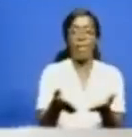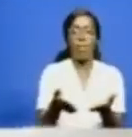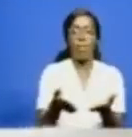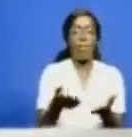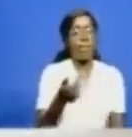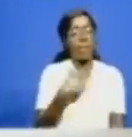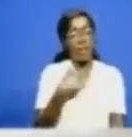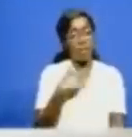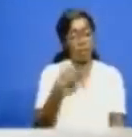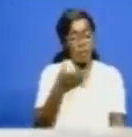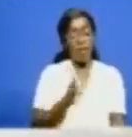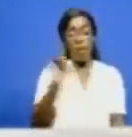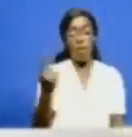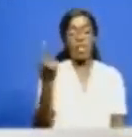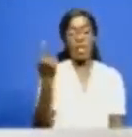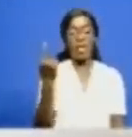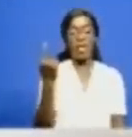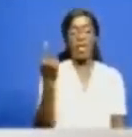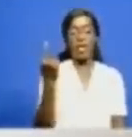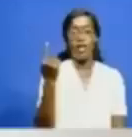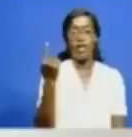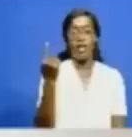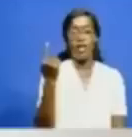Mimi niko hapa kwanza